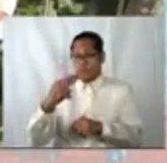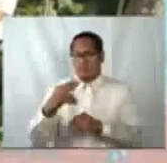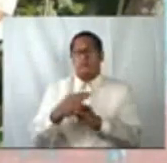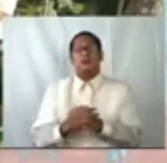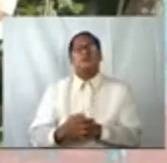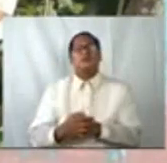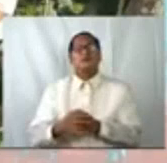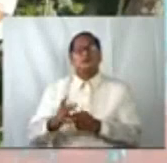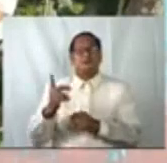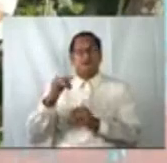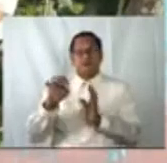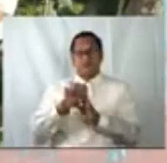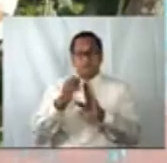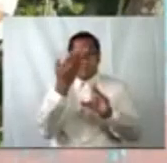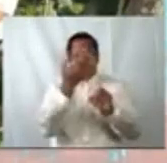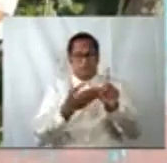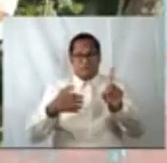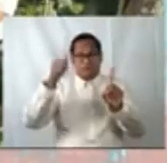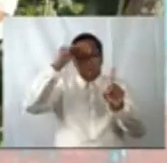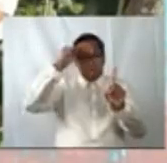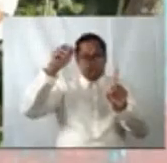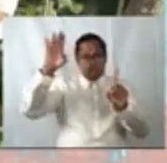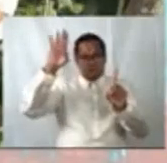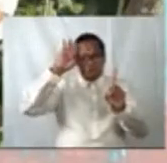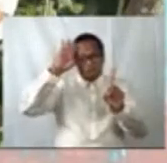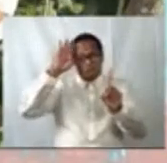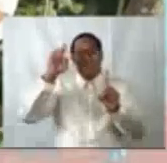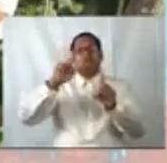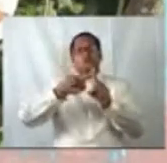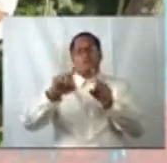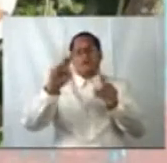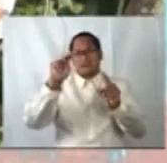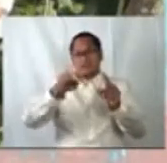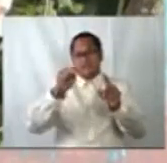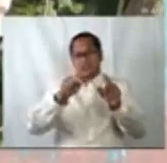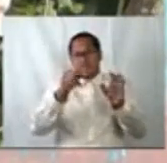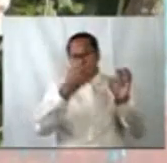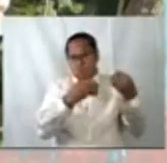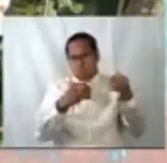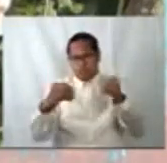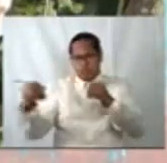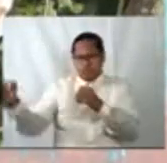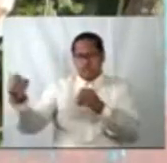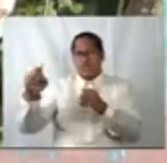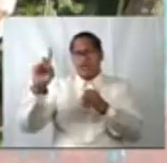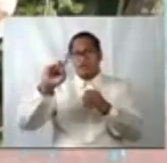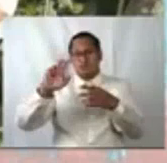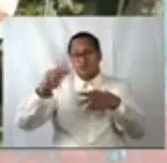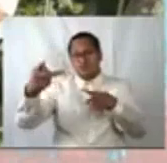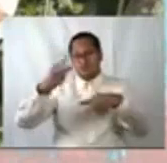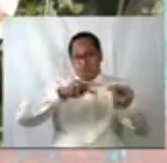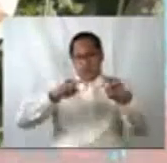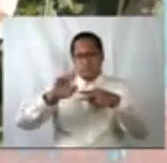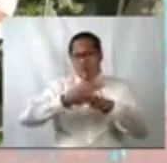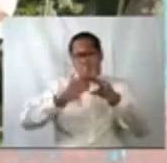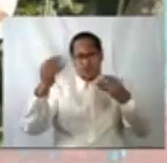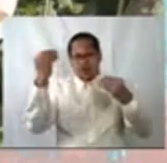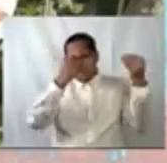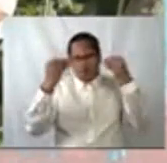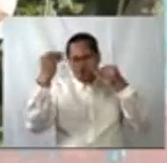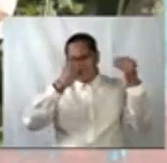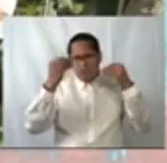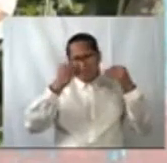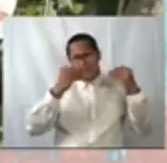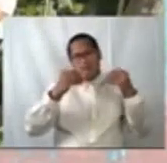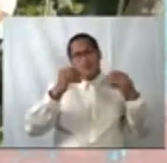si Bonifacio, pero ayusin yung pagkakasunod-sunod. Huwag paglabu-labuin yung mga